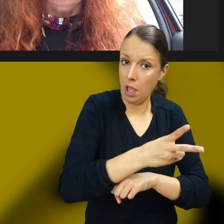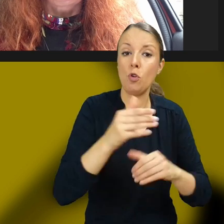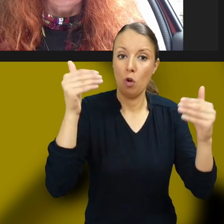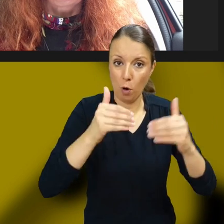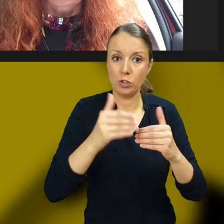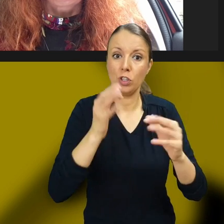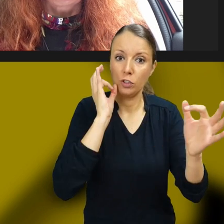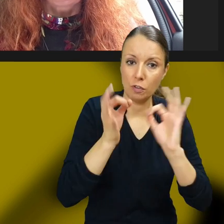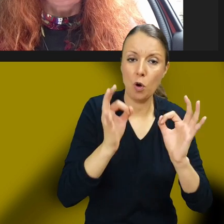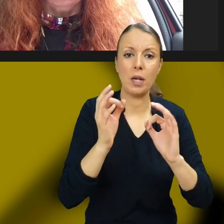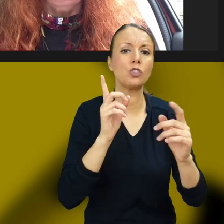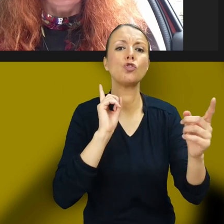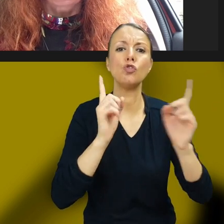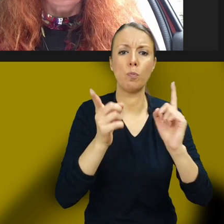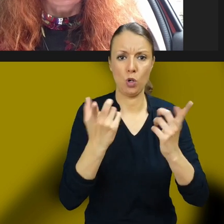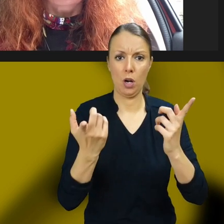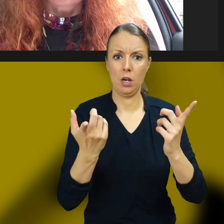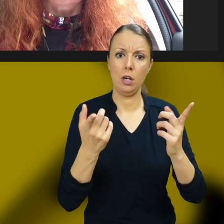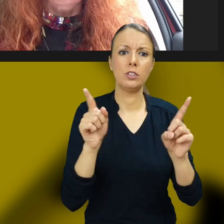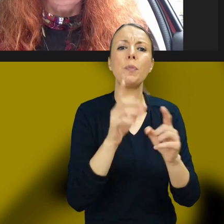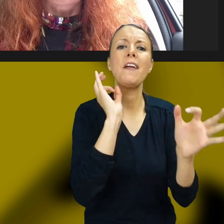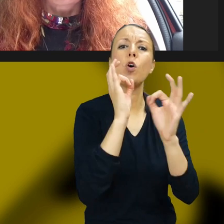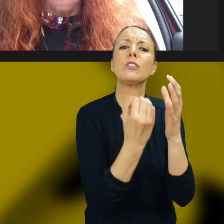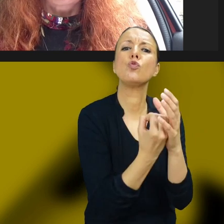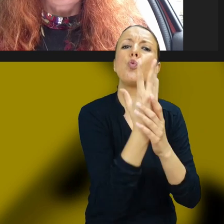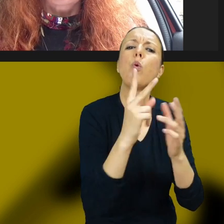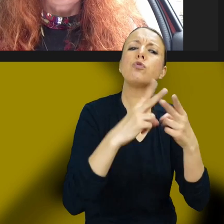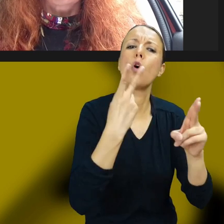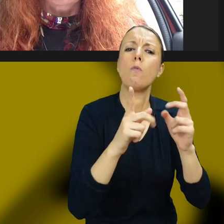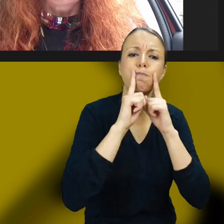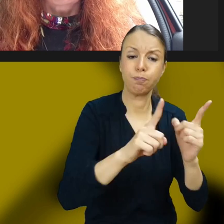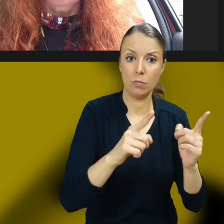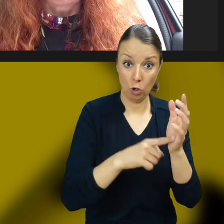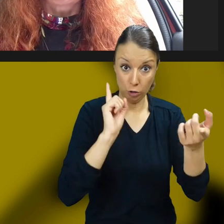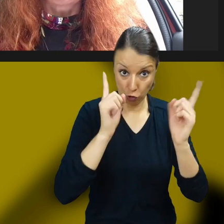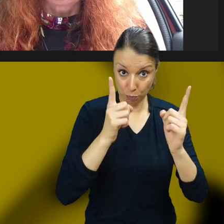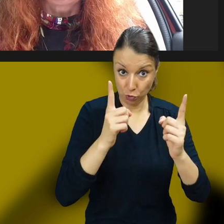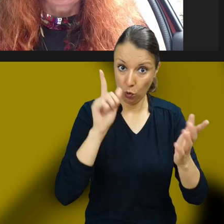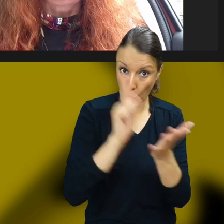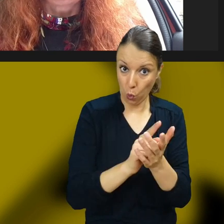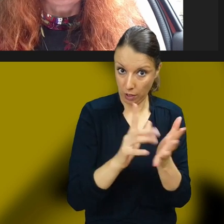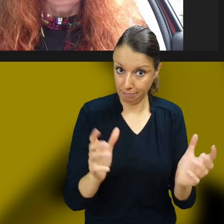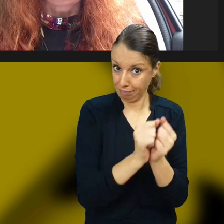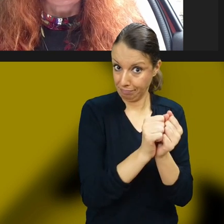informacji źródłowej. To moje takie pierwsze pytanie. No a